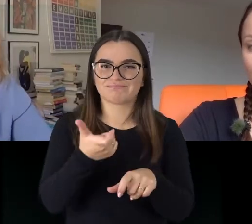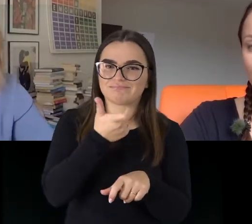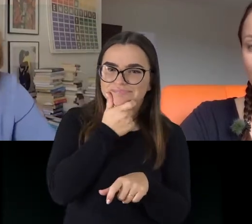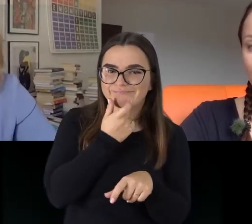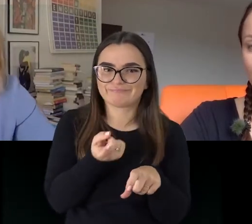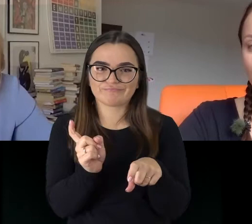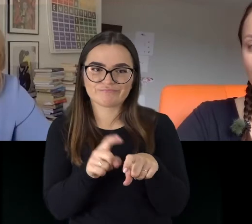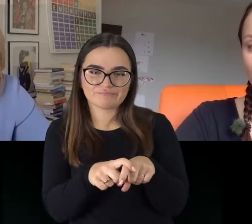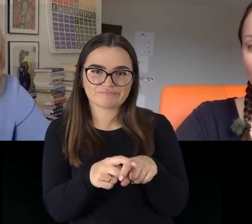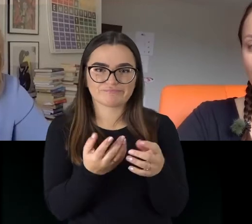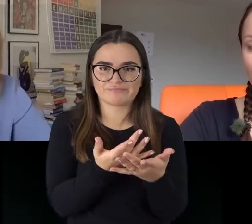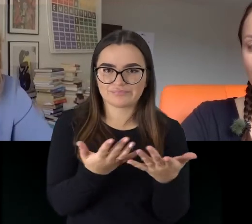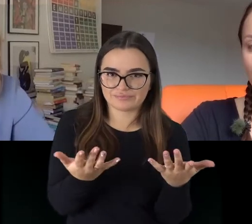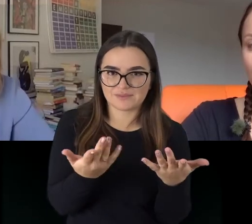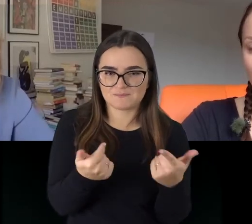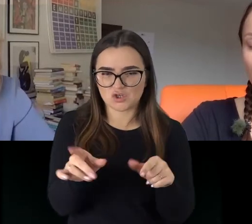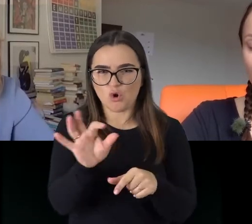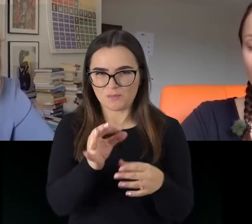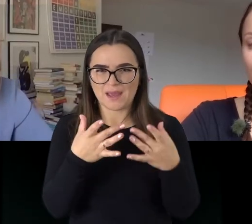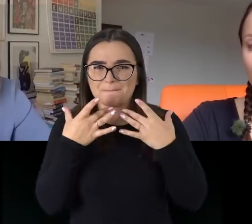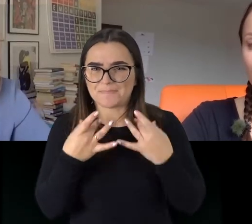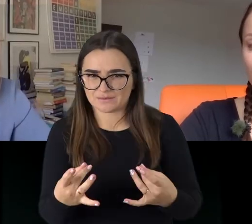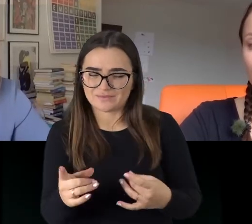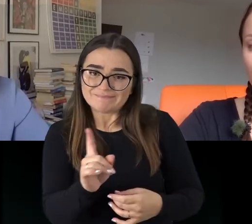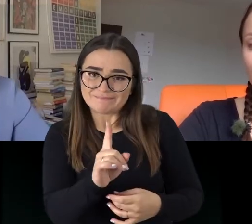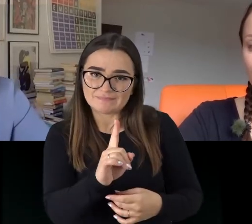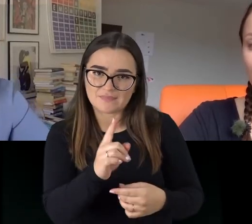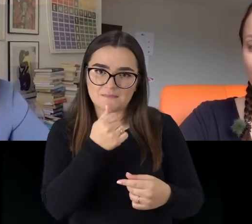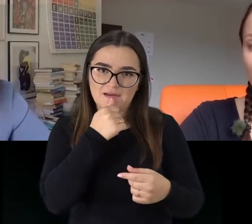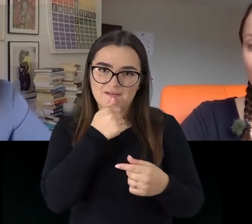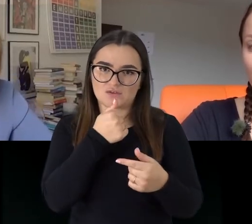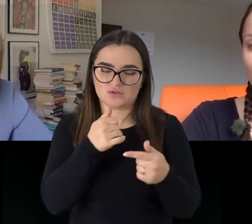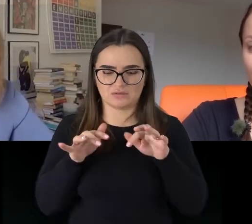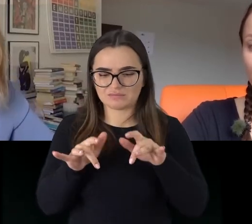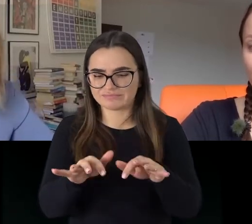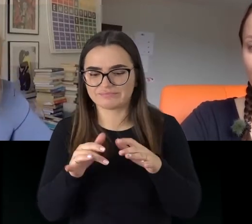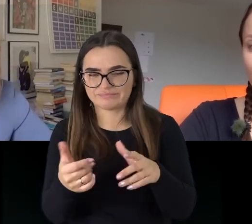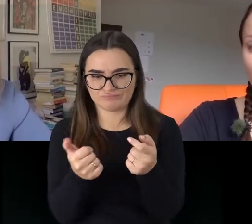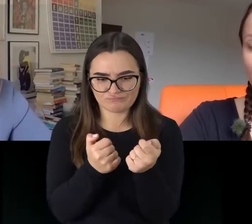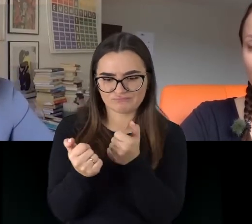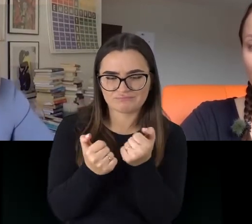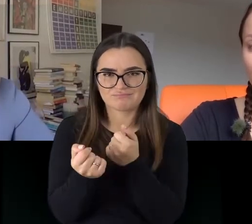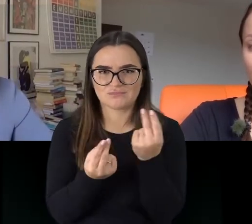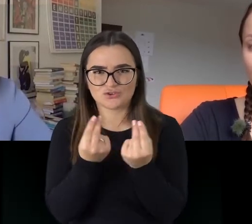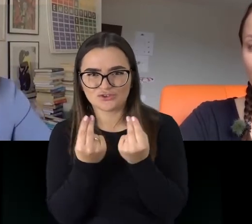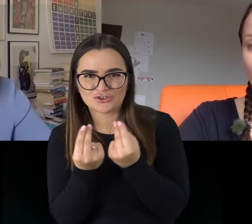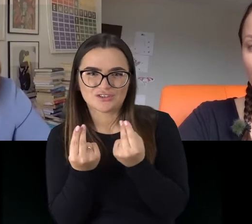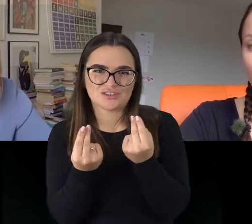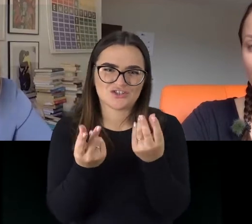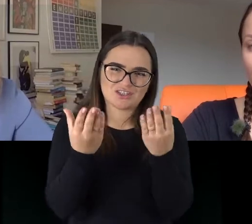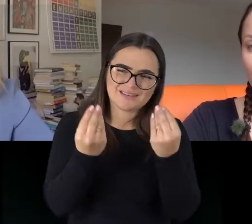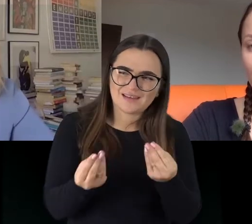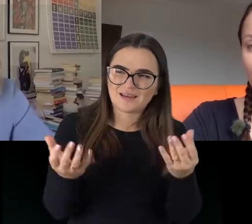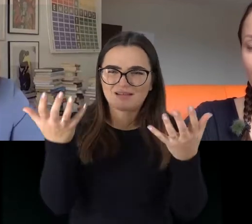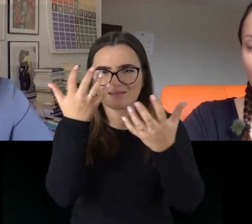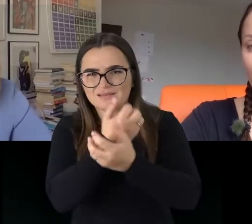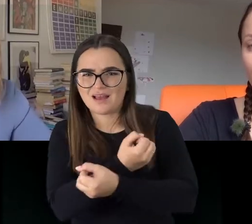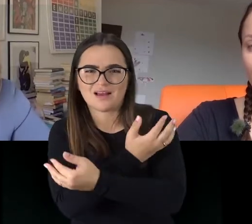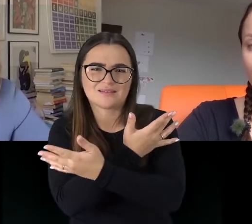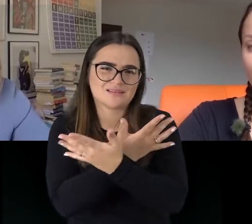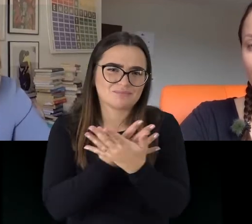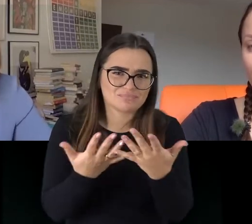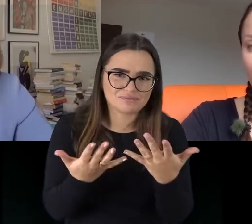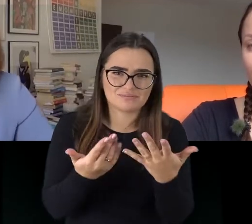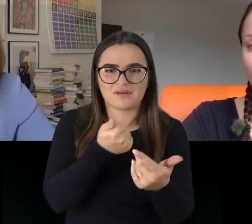Galim kalbėti tikrai net ne apie priklausomybę, tiesiog, ar ne, vienas sėdi ir brauzina visą dieną ir naktį, arba geimina, žaidžia